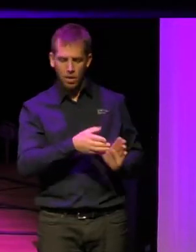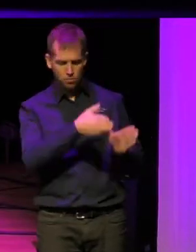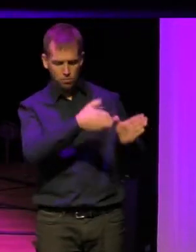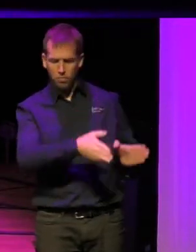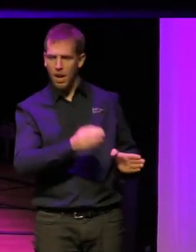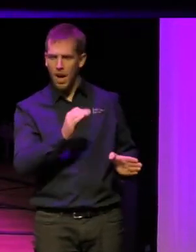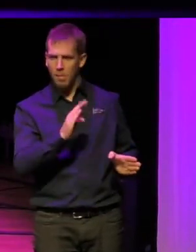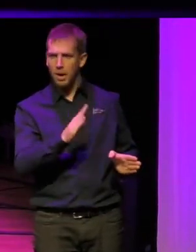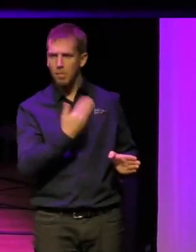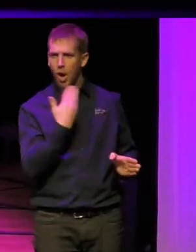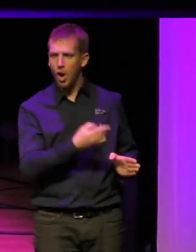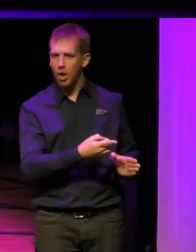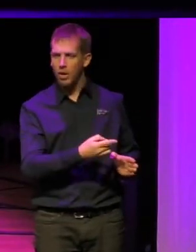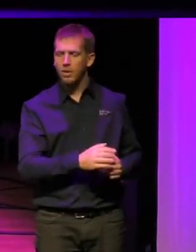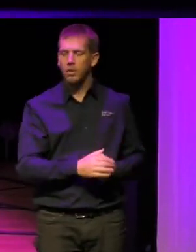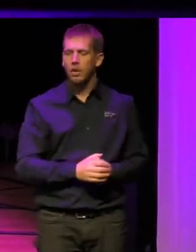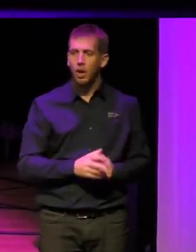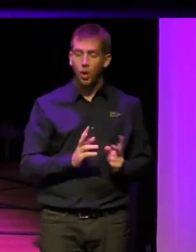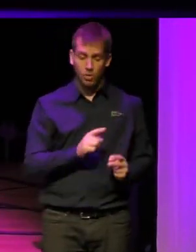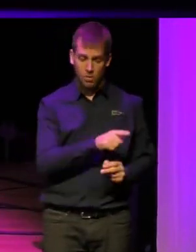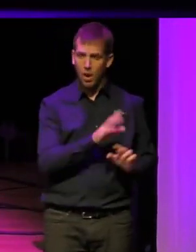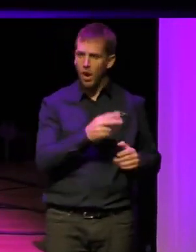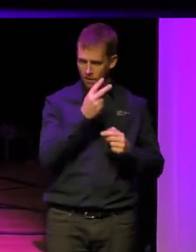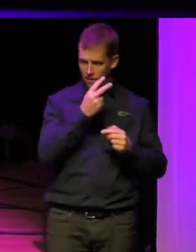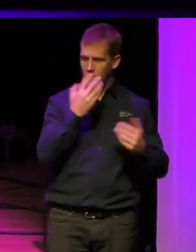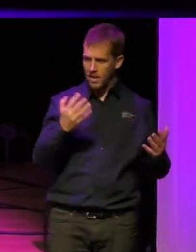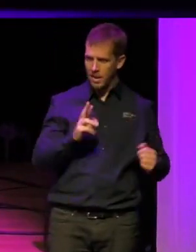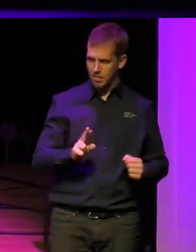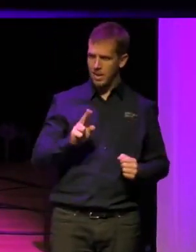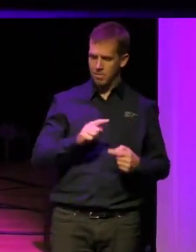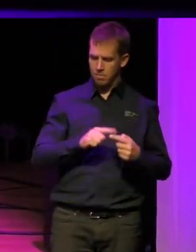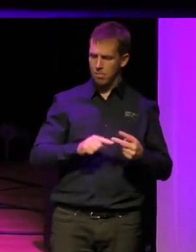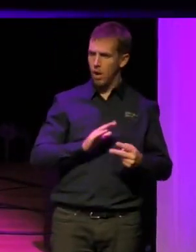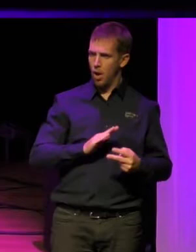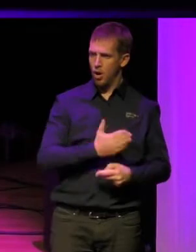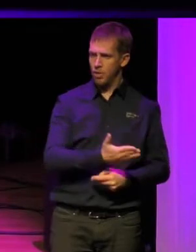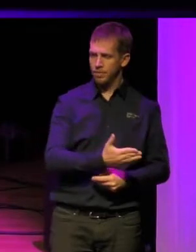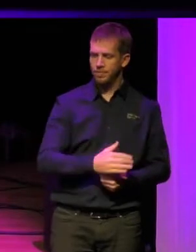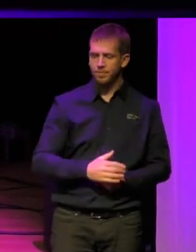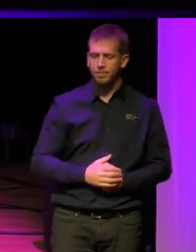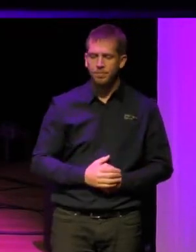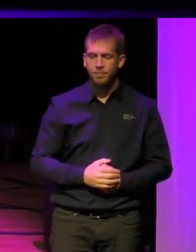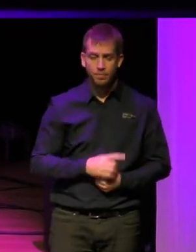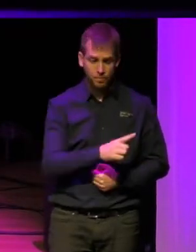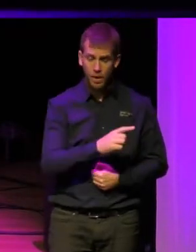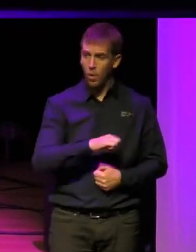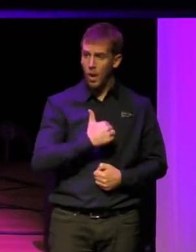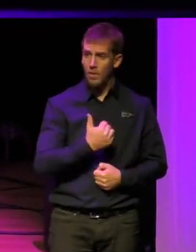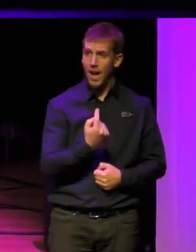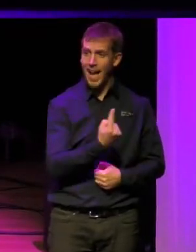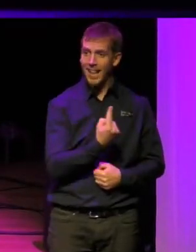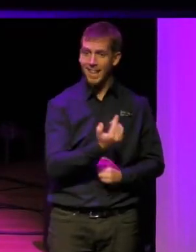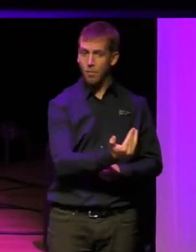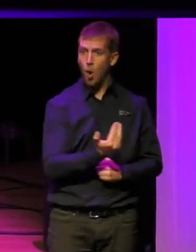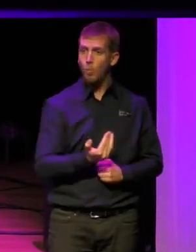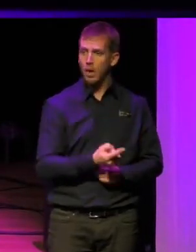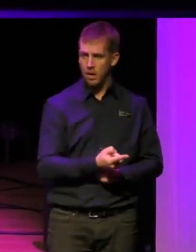Ahmad Rahimi och något som Ahmad också visat prov på. Själv ensamkommande mitt i